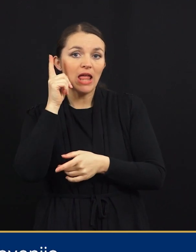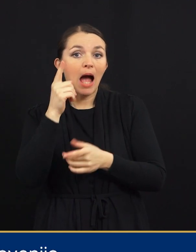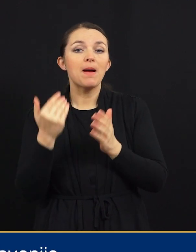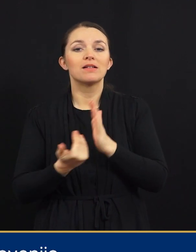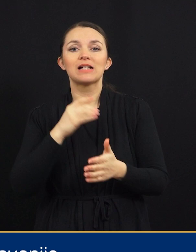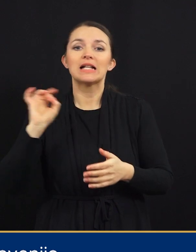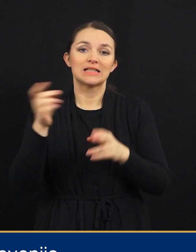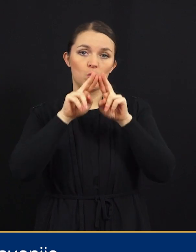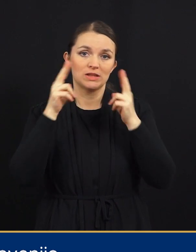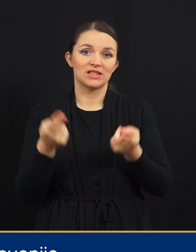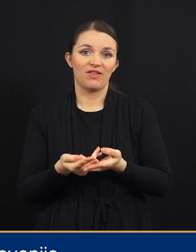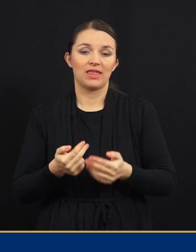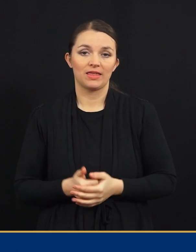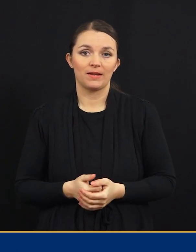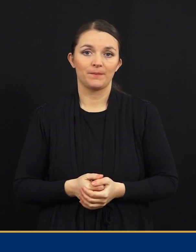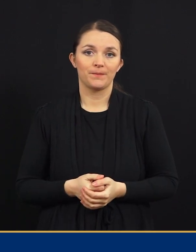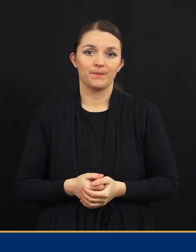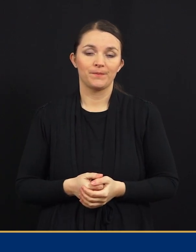za ves svet.